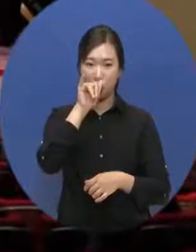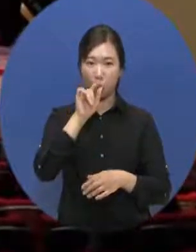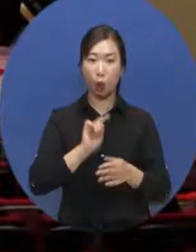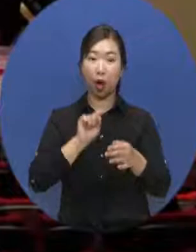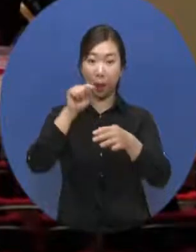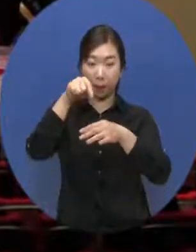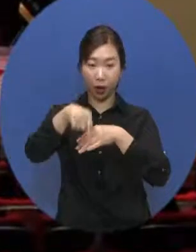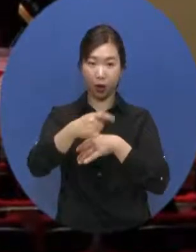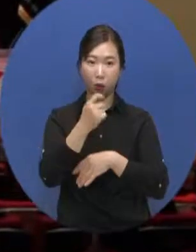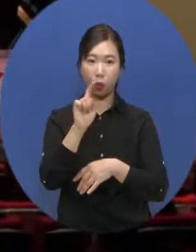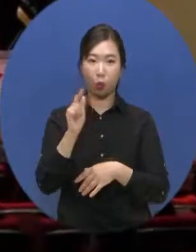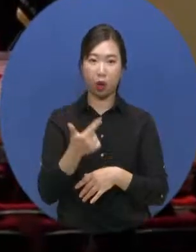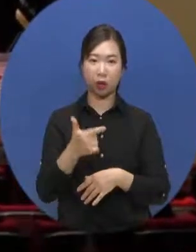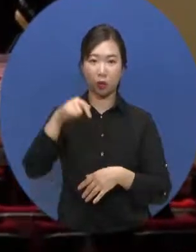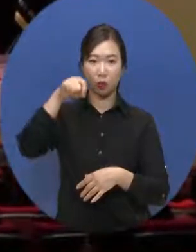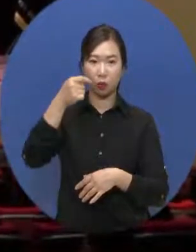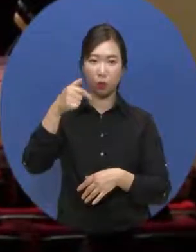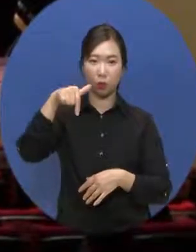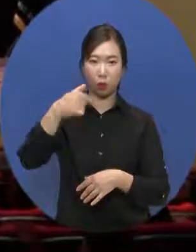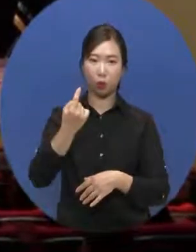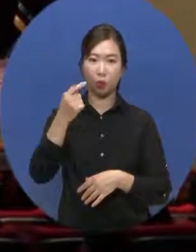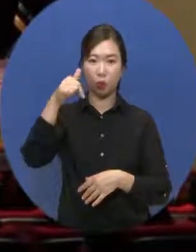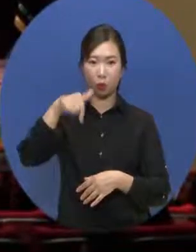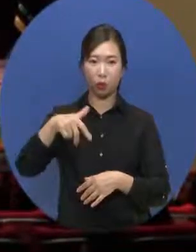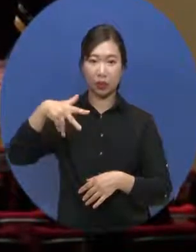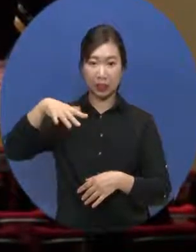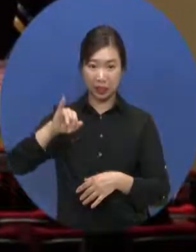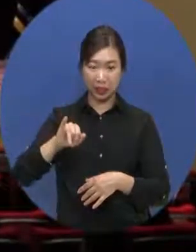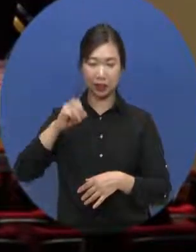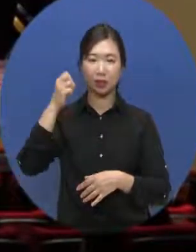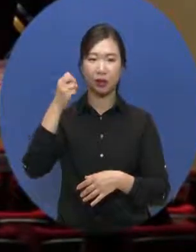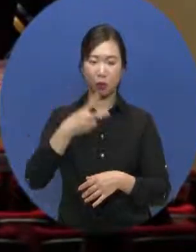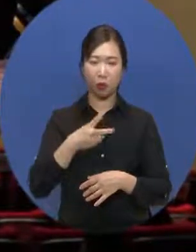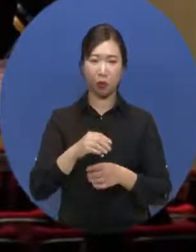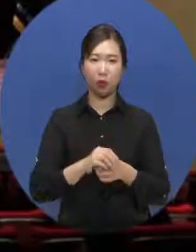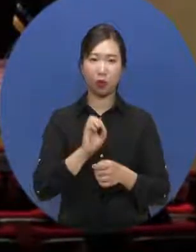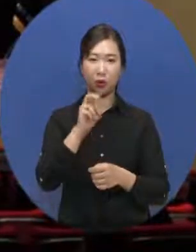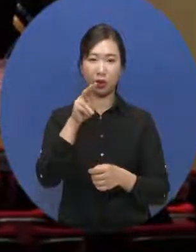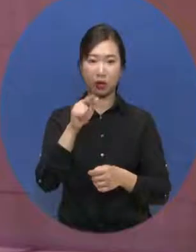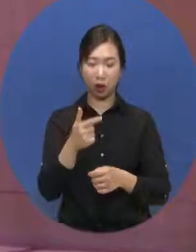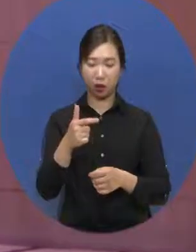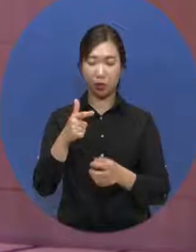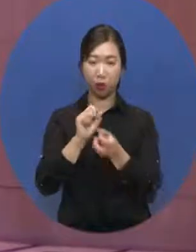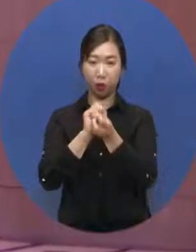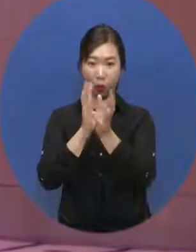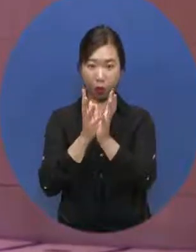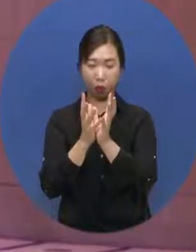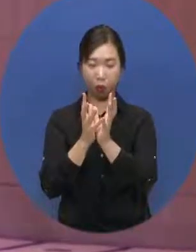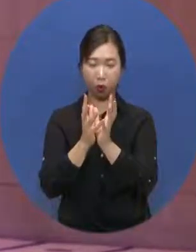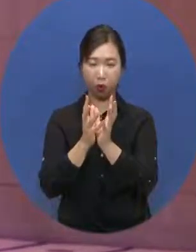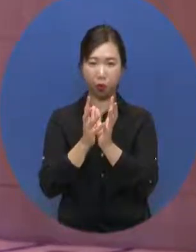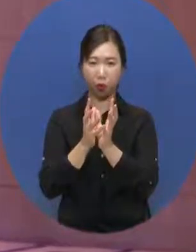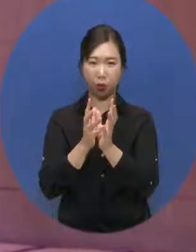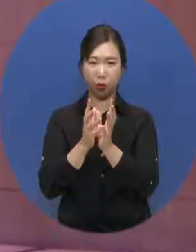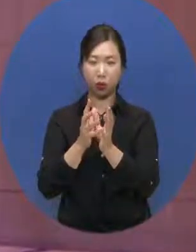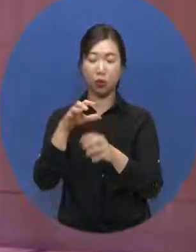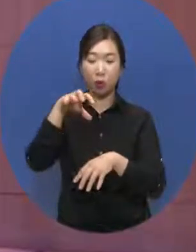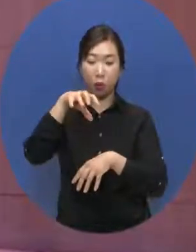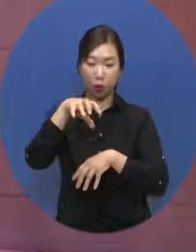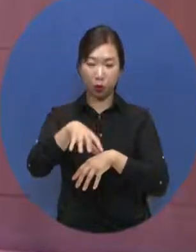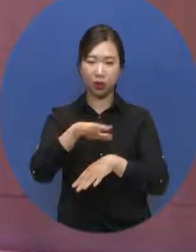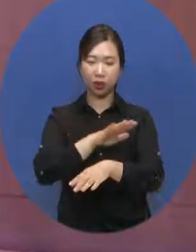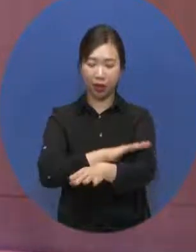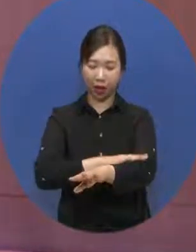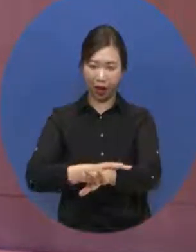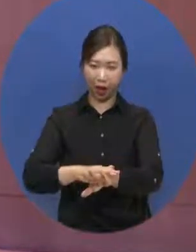강국지와 우리 연꽃 테마파크가 잘 어우러지면 그곳이 또한 우리의 전통과 역사